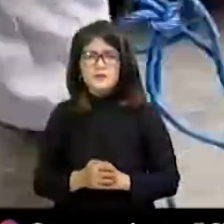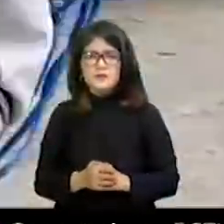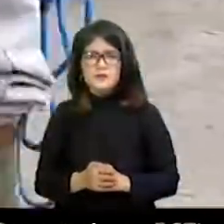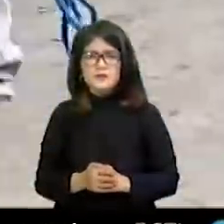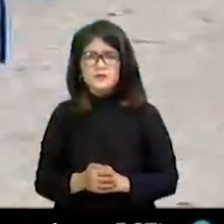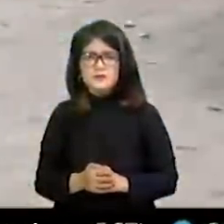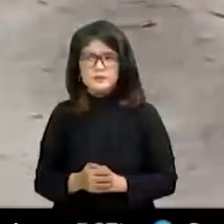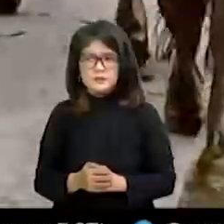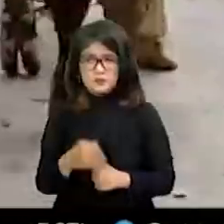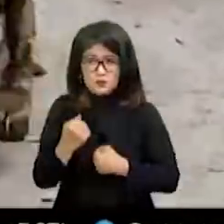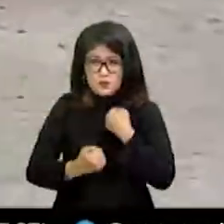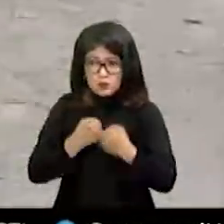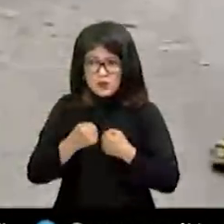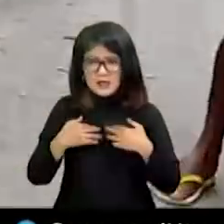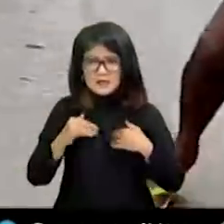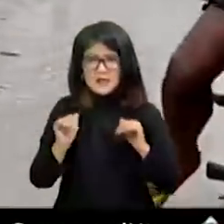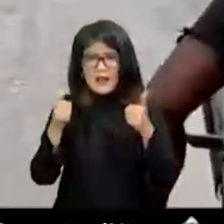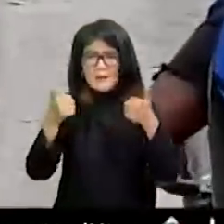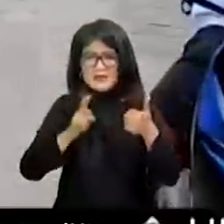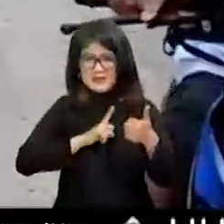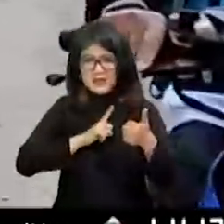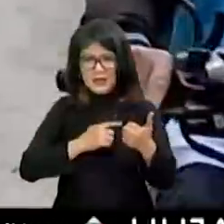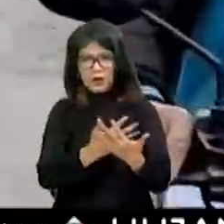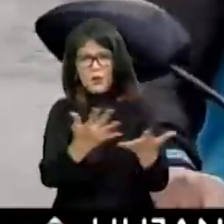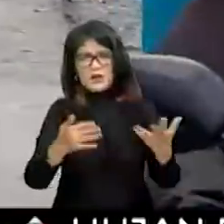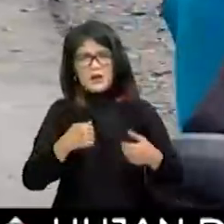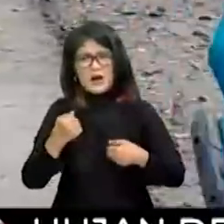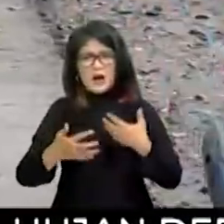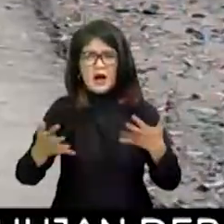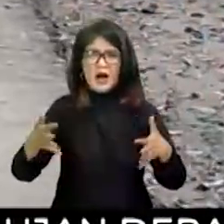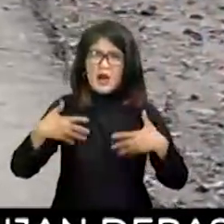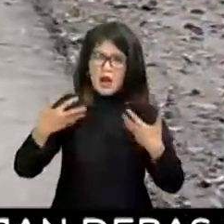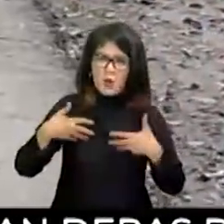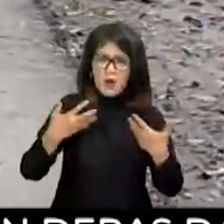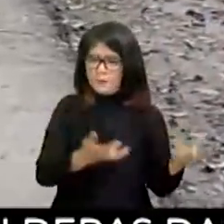Selain berusaha untuk menyelamatkan diri, warga juga berusaha mengevakuasi hewan ternak mereka.